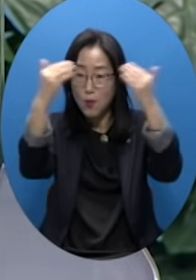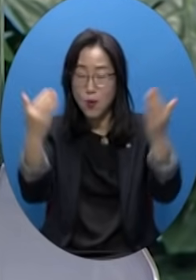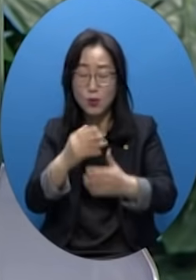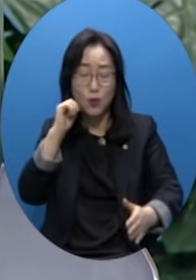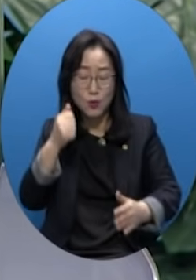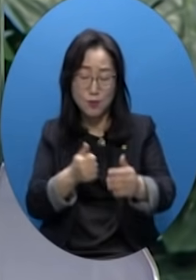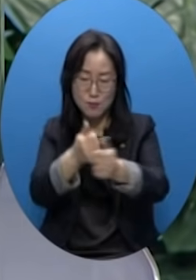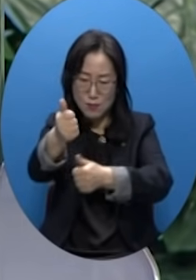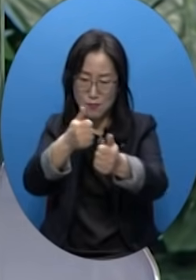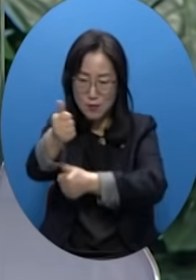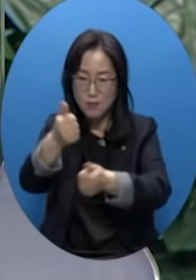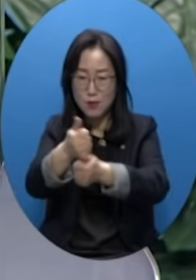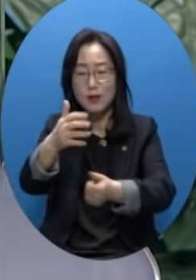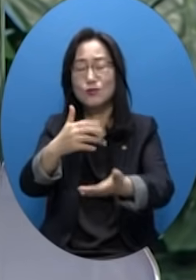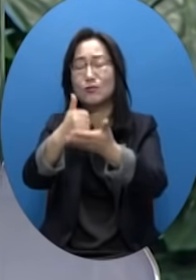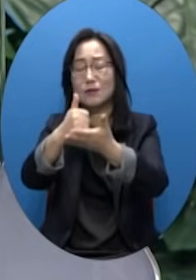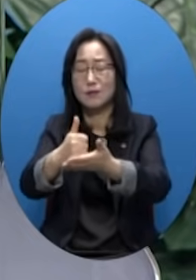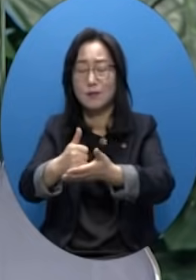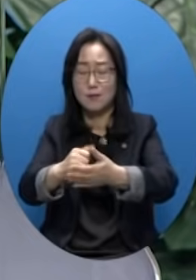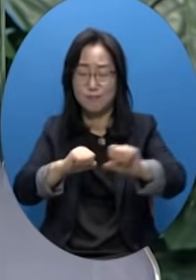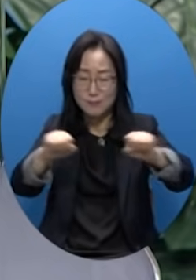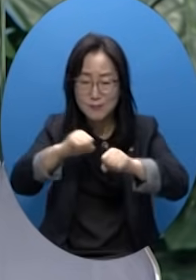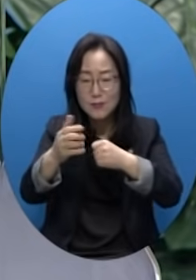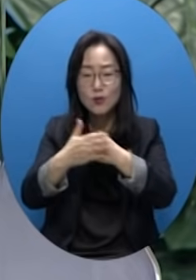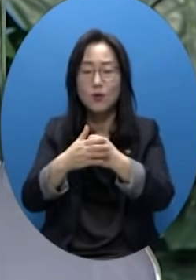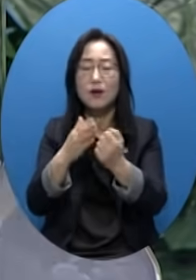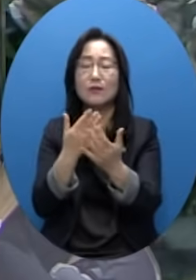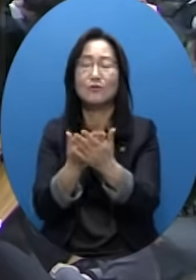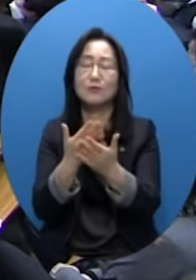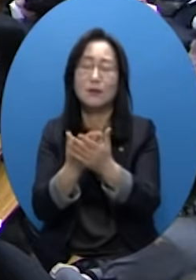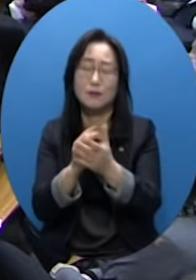헤쳐 나갈 수 있도록 기림 역사하여 주시옵소서